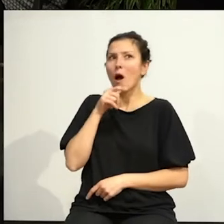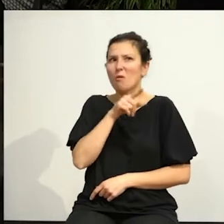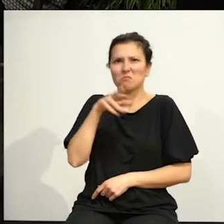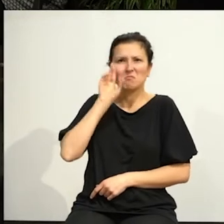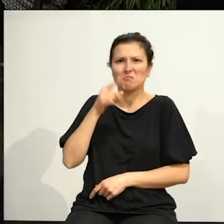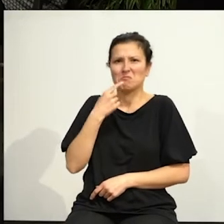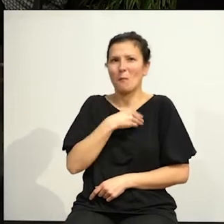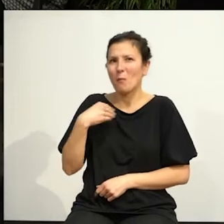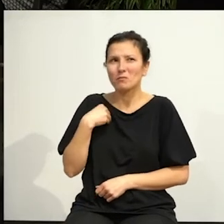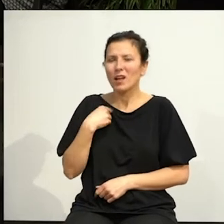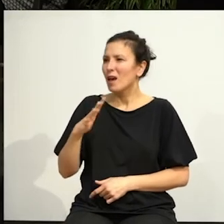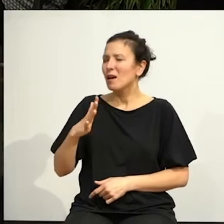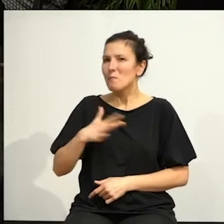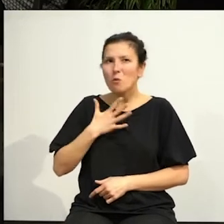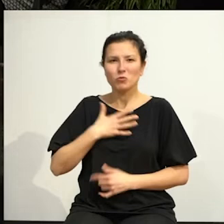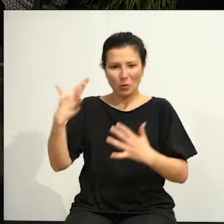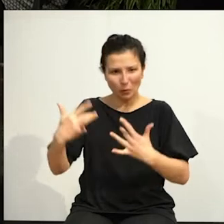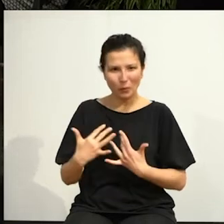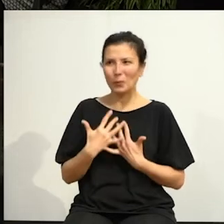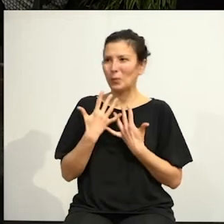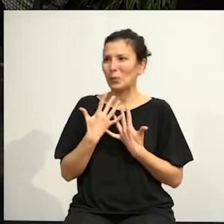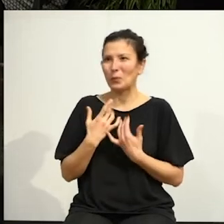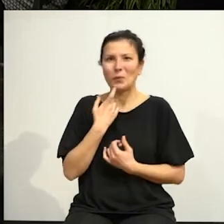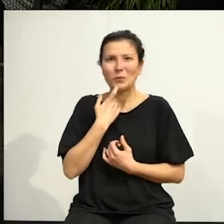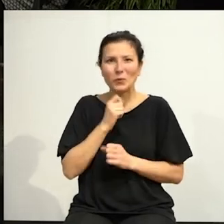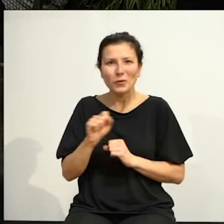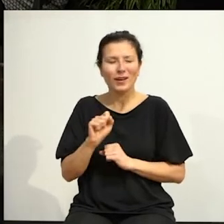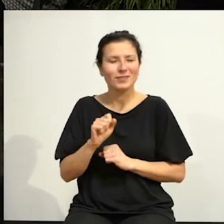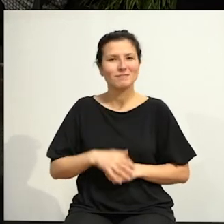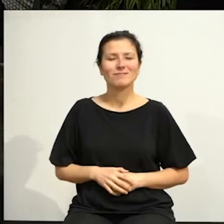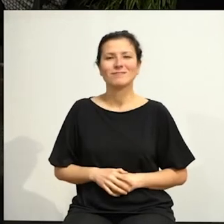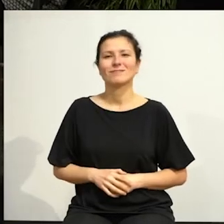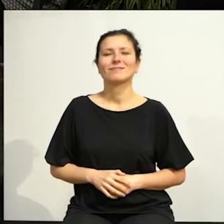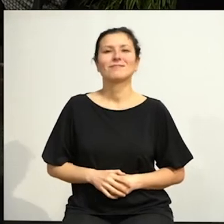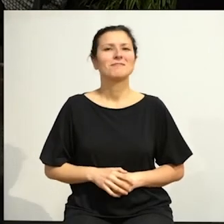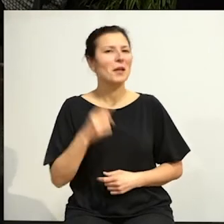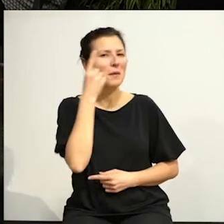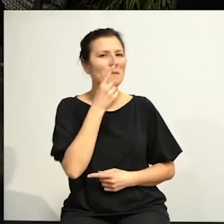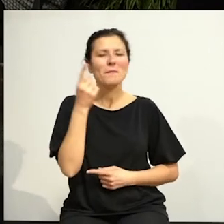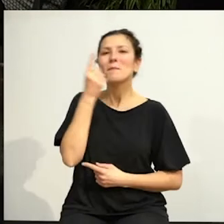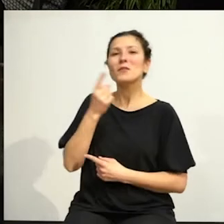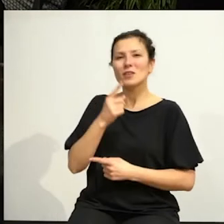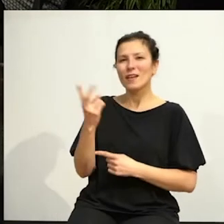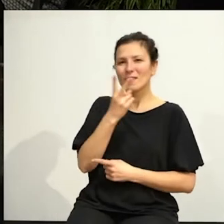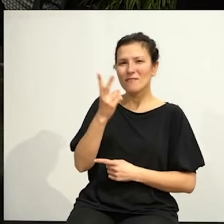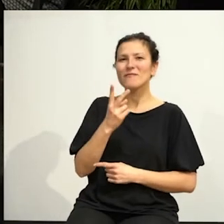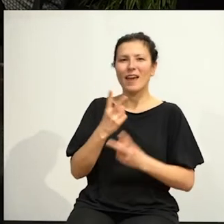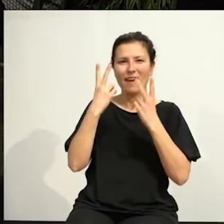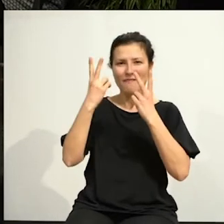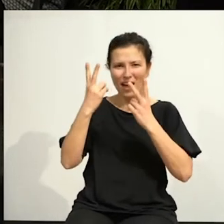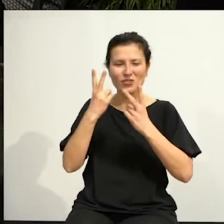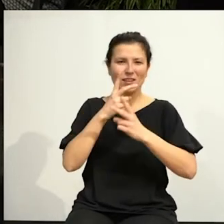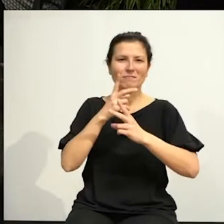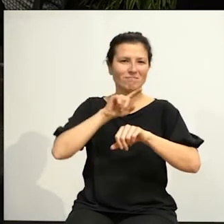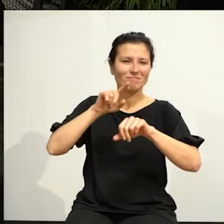języka, poczuli, co to jest po prostu, z czym mają do czynienia. No myślę, że dwie ważne lekcje mamy z tej rundy pytań. Po